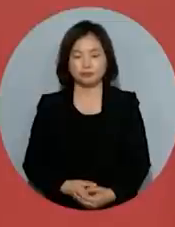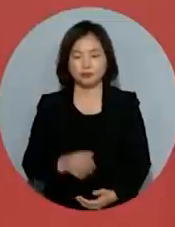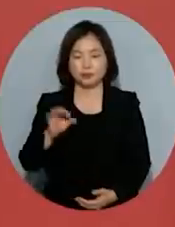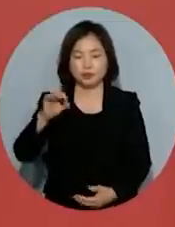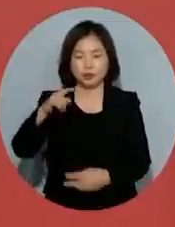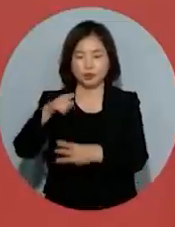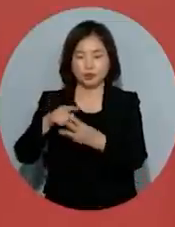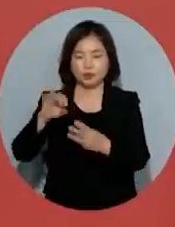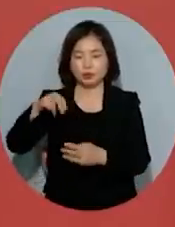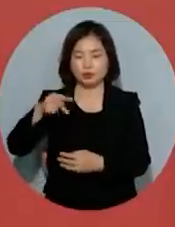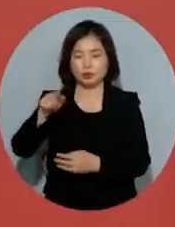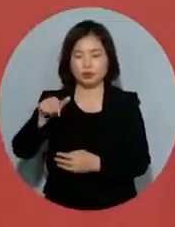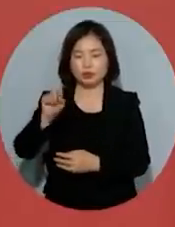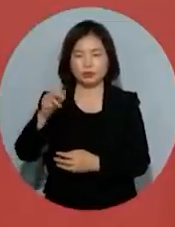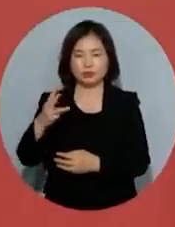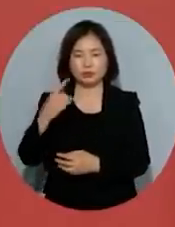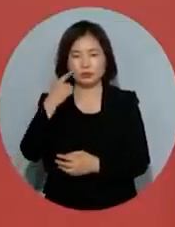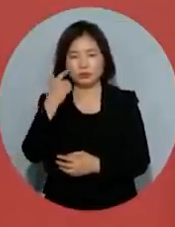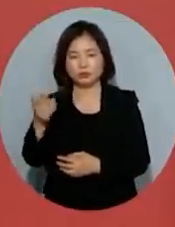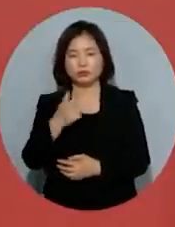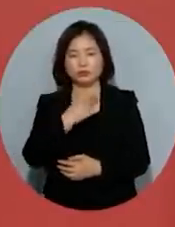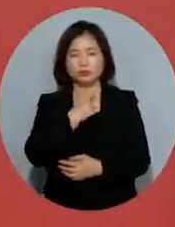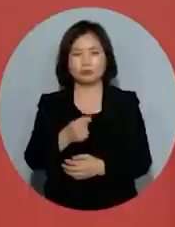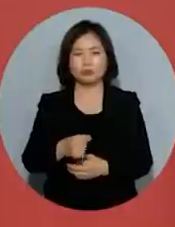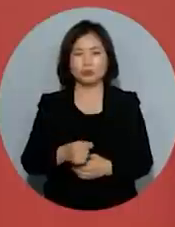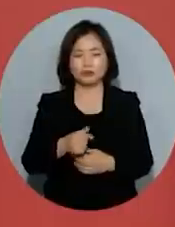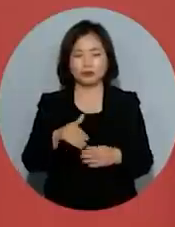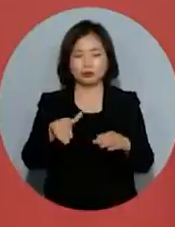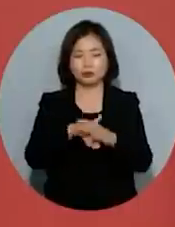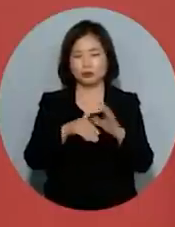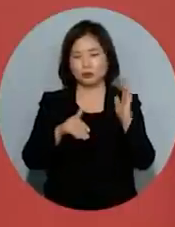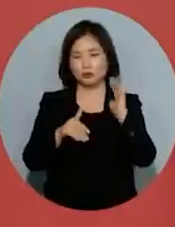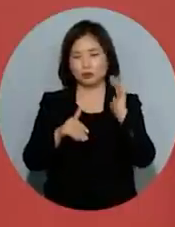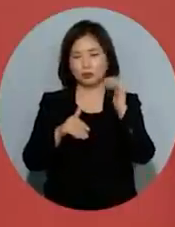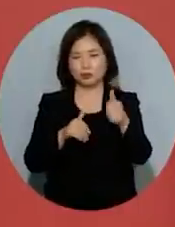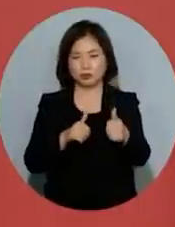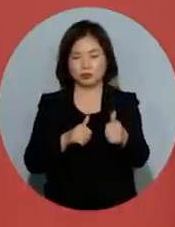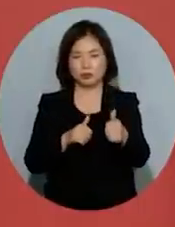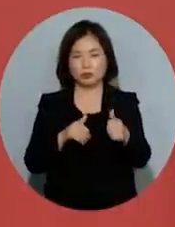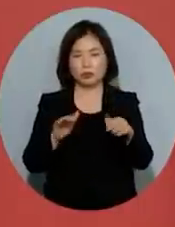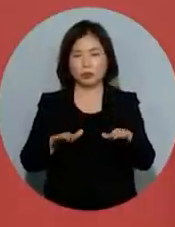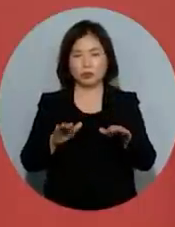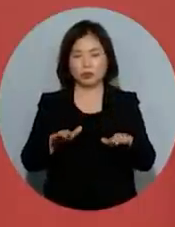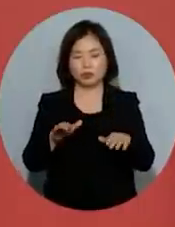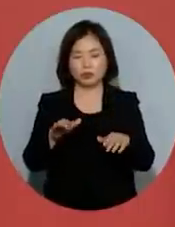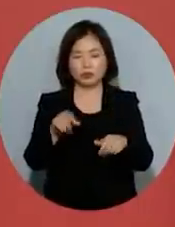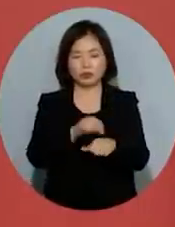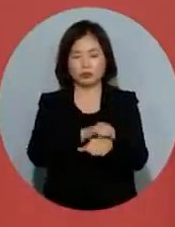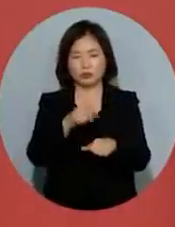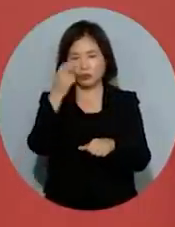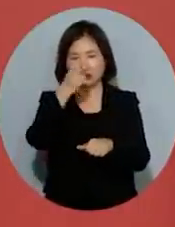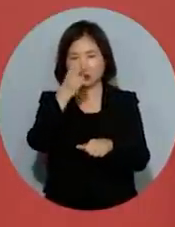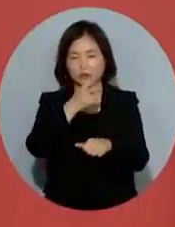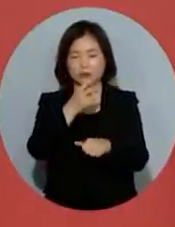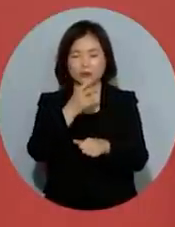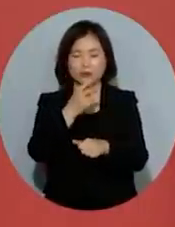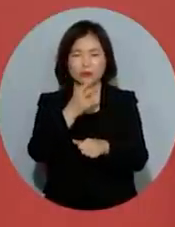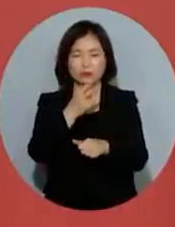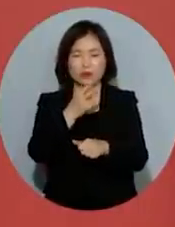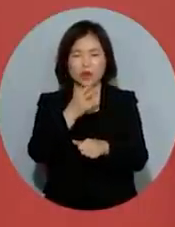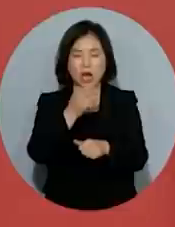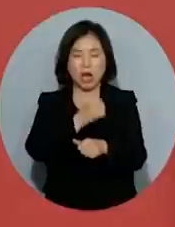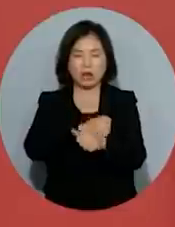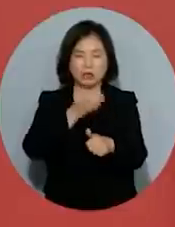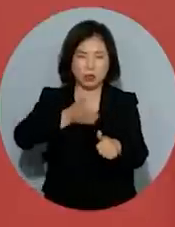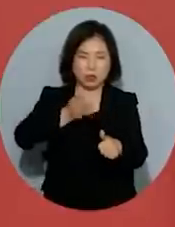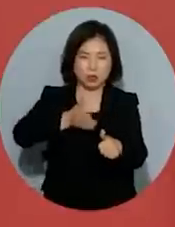윤석열 후보님에게 한번 물어보겠습니다. 문 대통령이 오늘 특검을 받으라고 내가 촉구를 좀